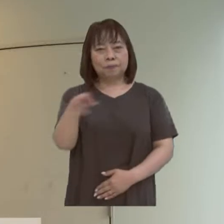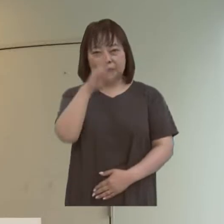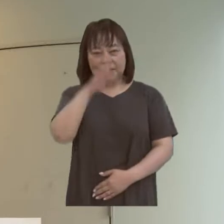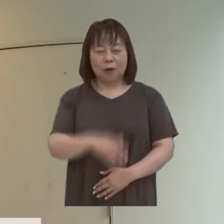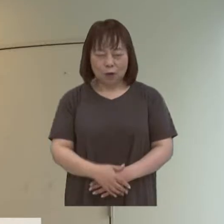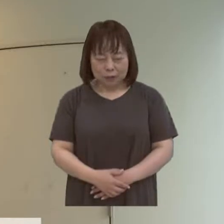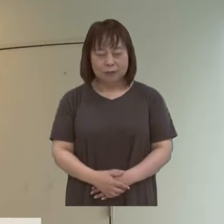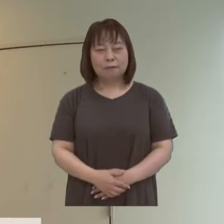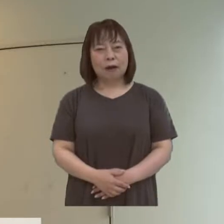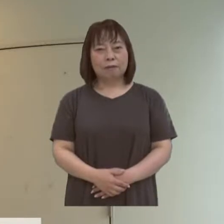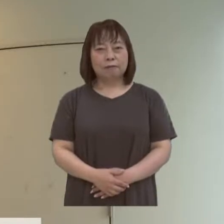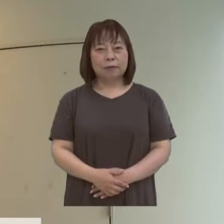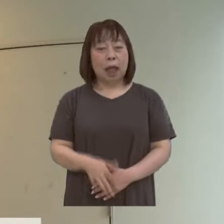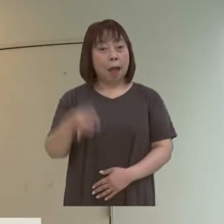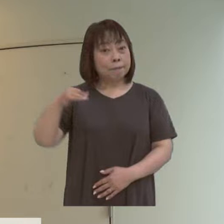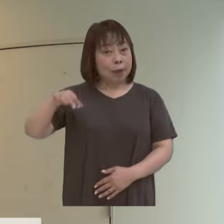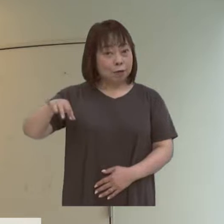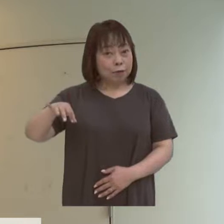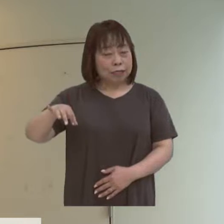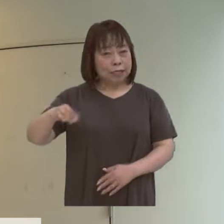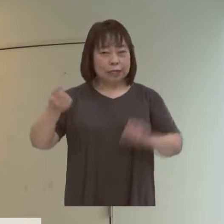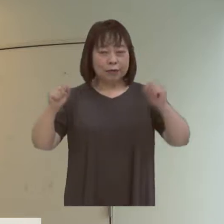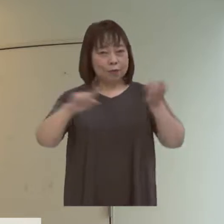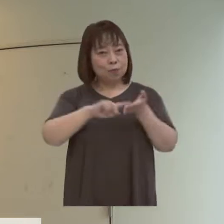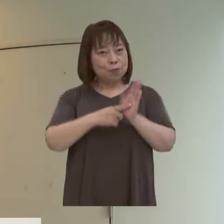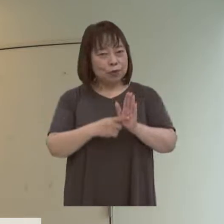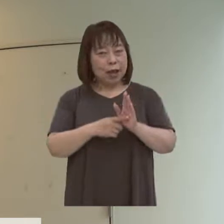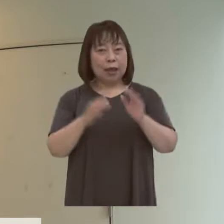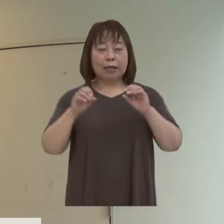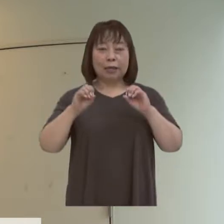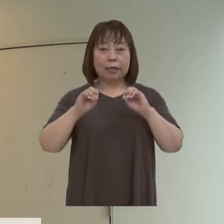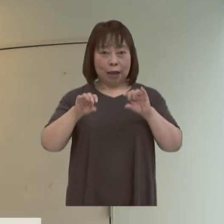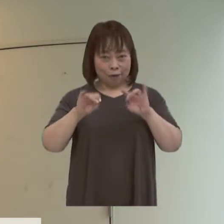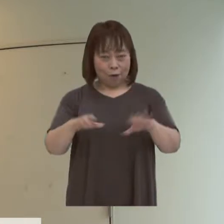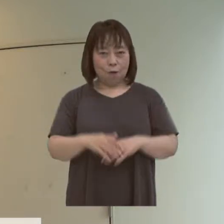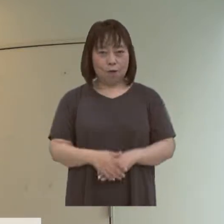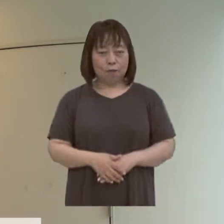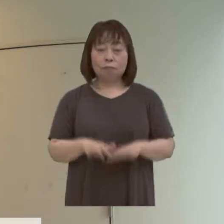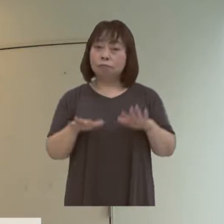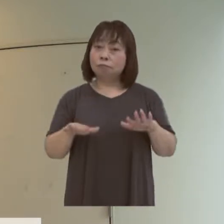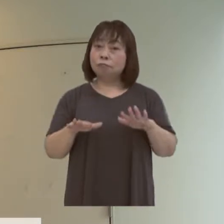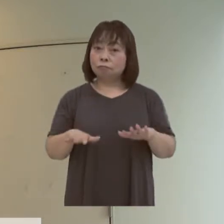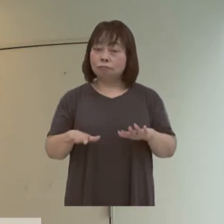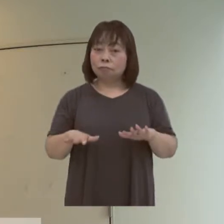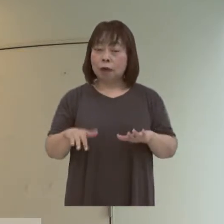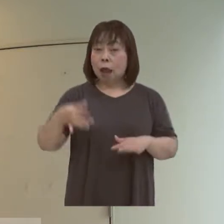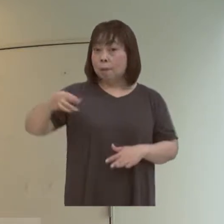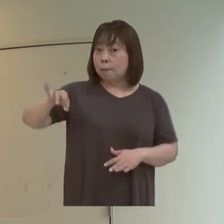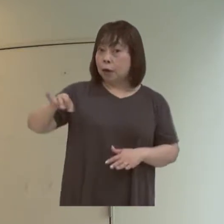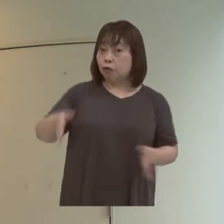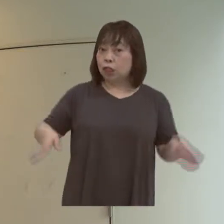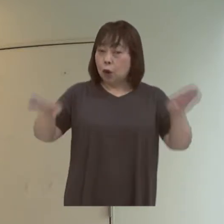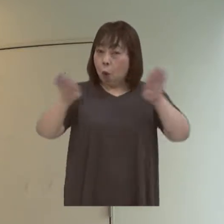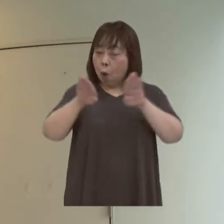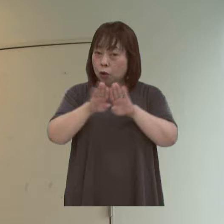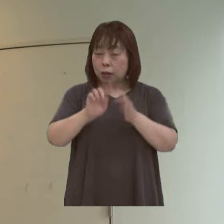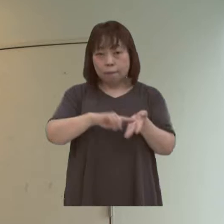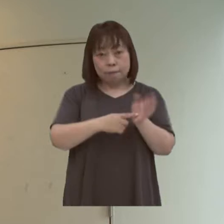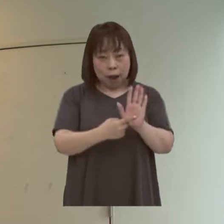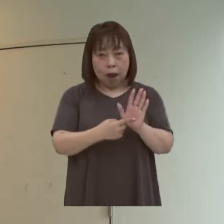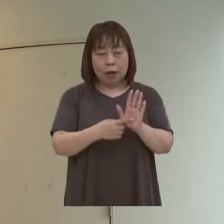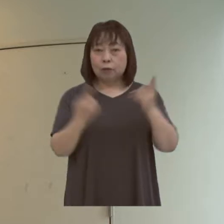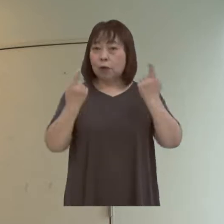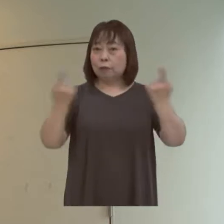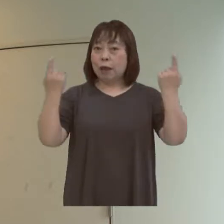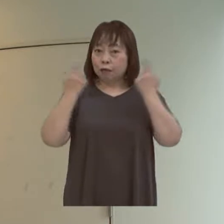皆さんこんにちは。ヴェルディプレイガイドです。この番組ではヴェルディホールで催されるイベントな